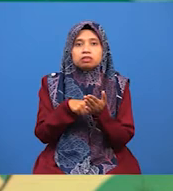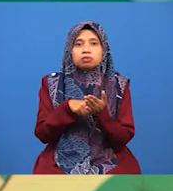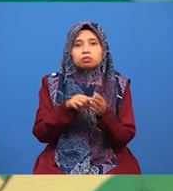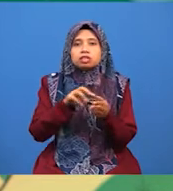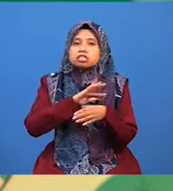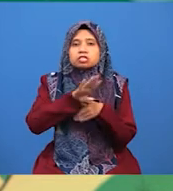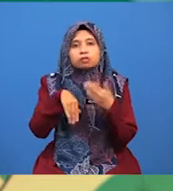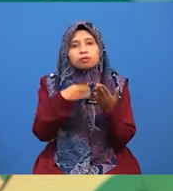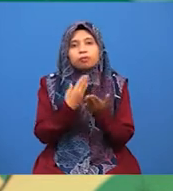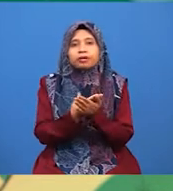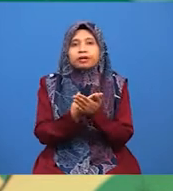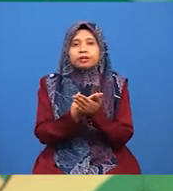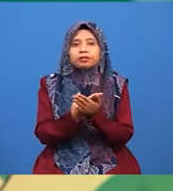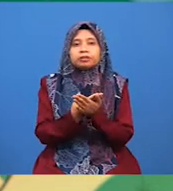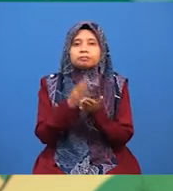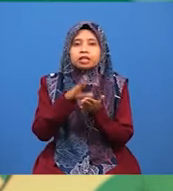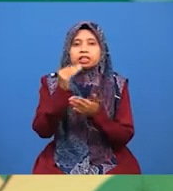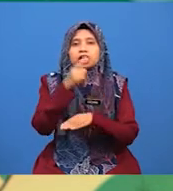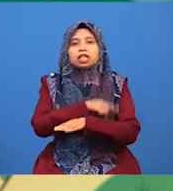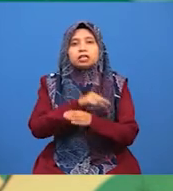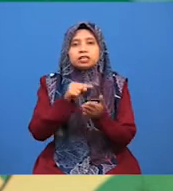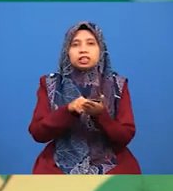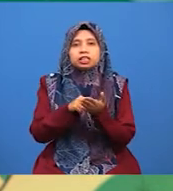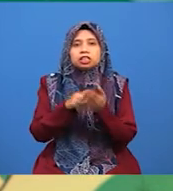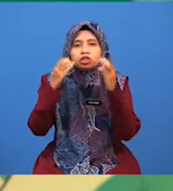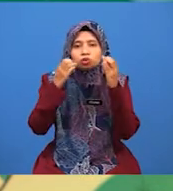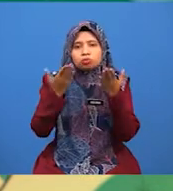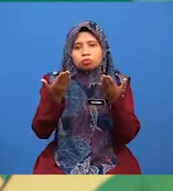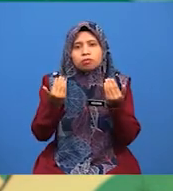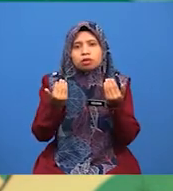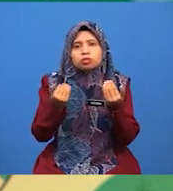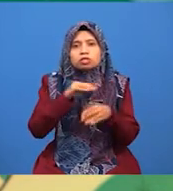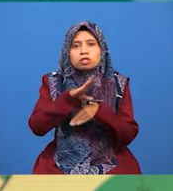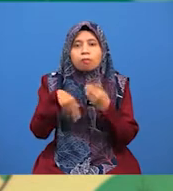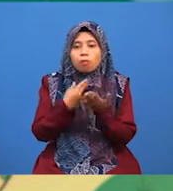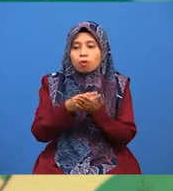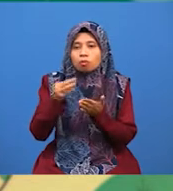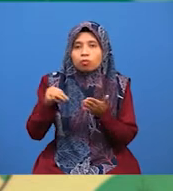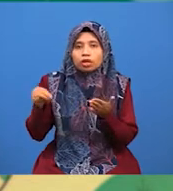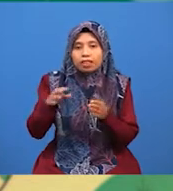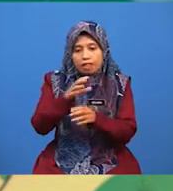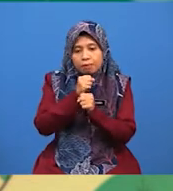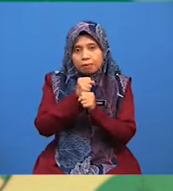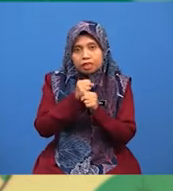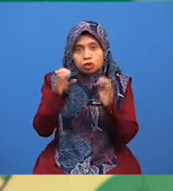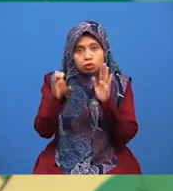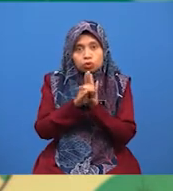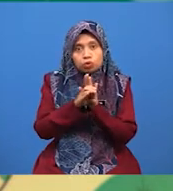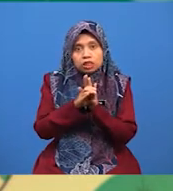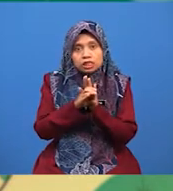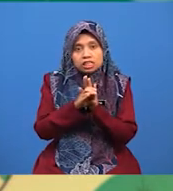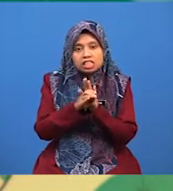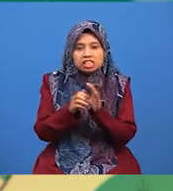Sebagai rumusan bagi pembelajaran kita pada hari ini, cikgu berharap agar murid-murid dapat